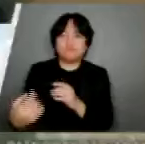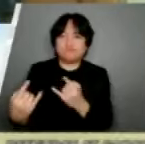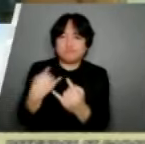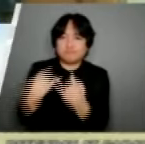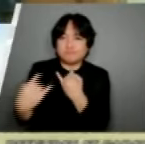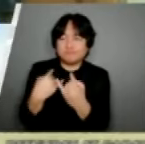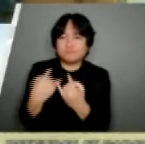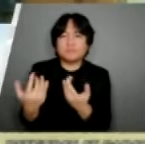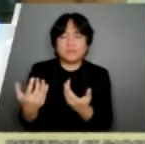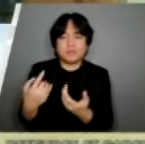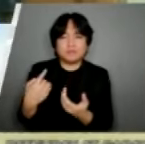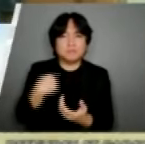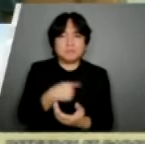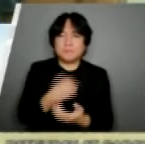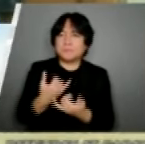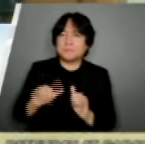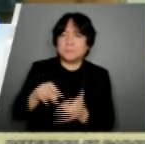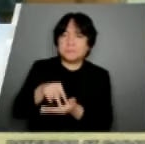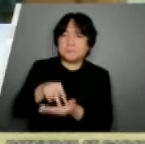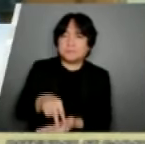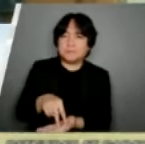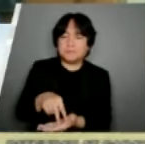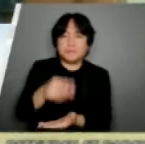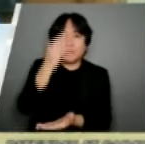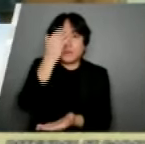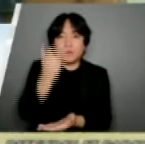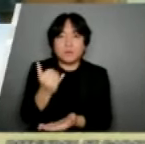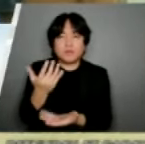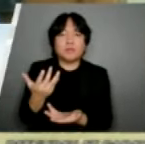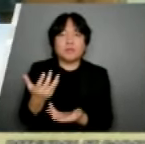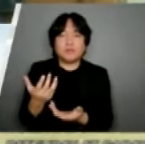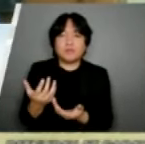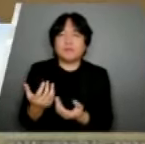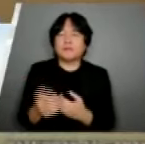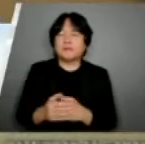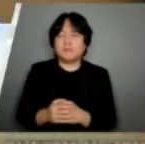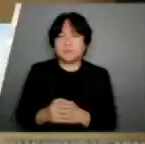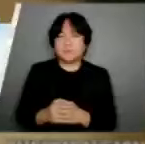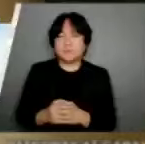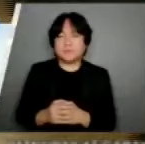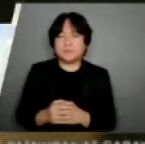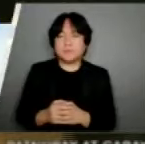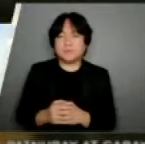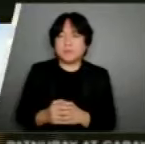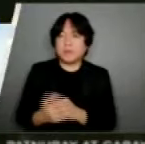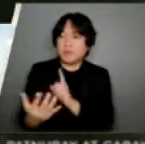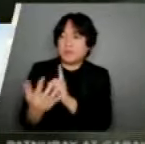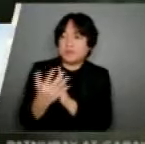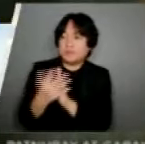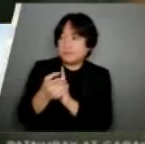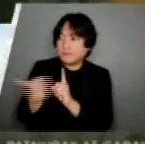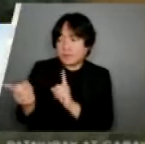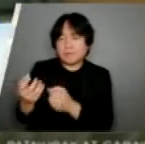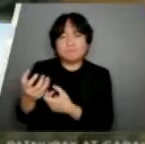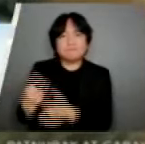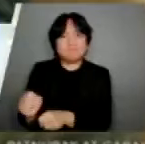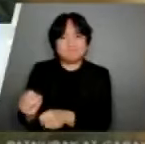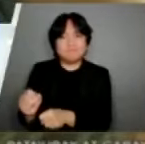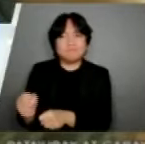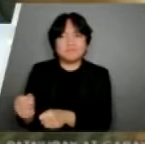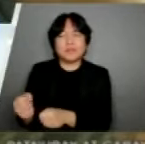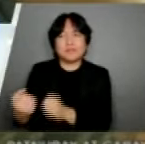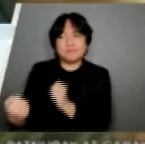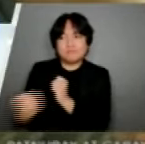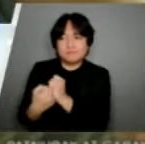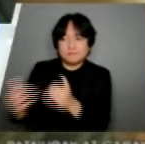Alam daw kasi nilang mas nag-umapaw ang love and support ng 18 o kanilang fans. Ang pangarap daw nila ngayon, hindi na lang